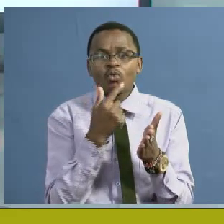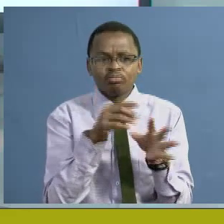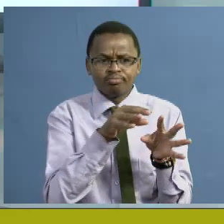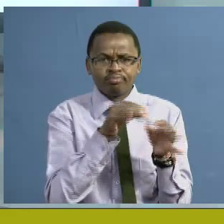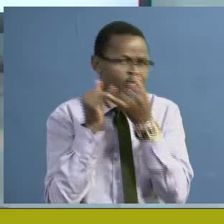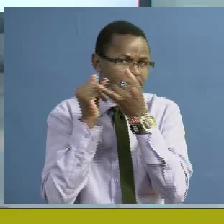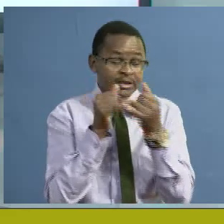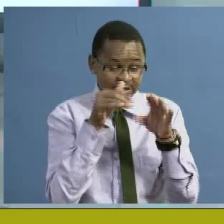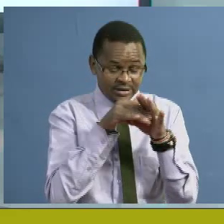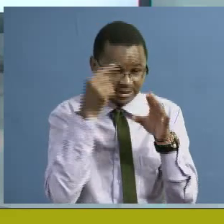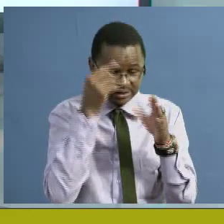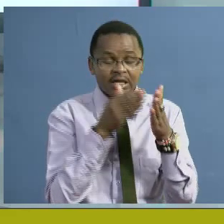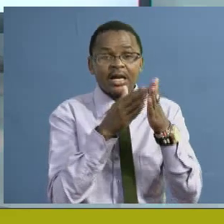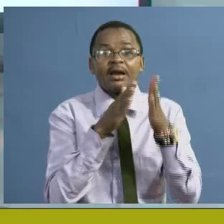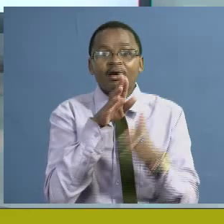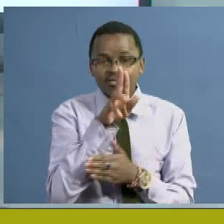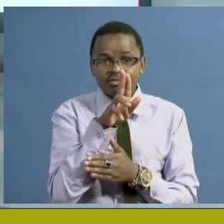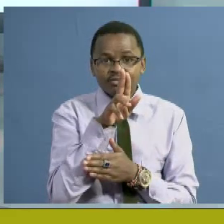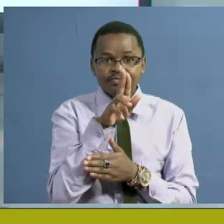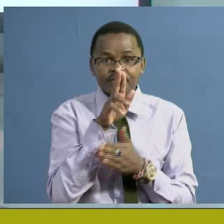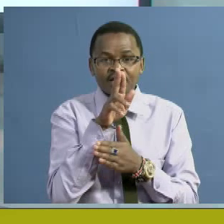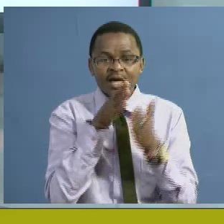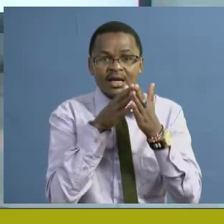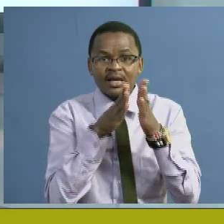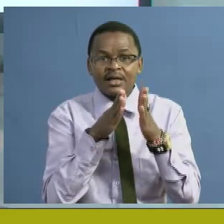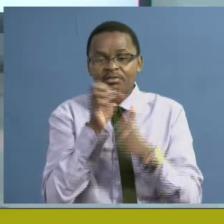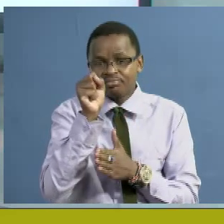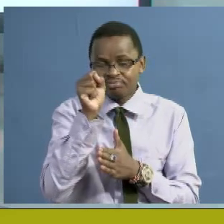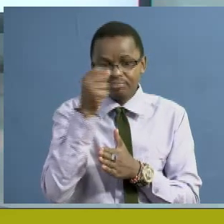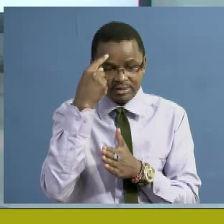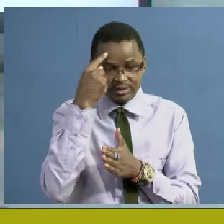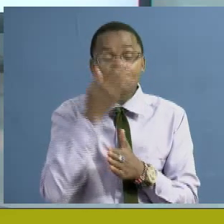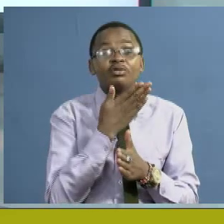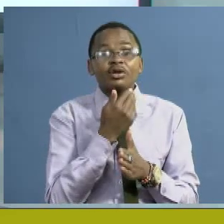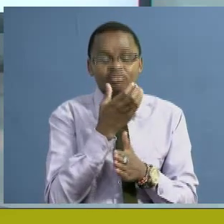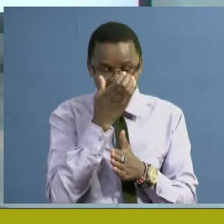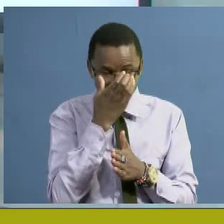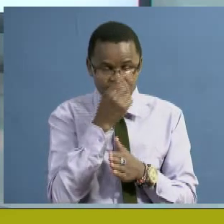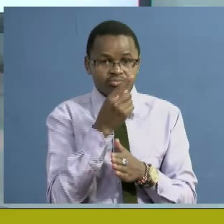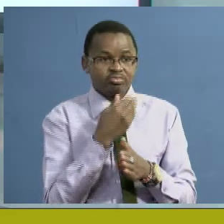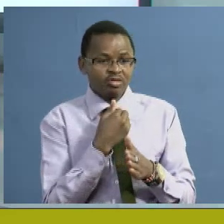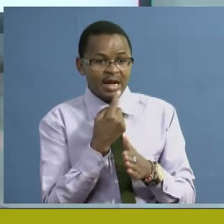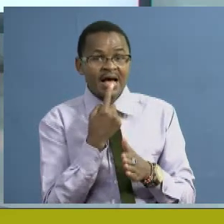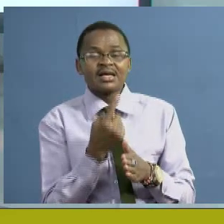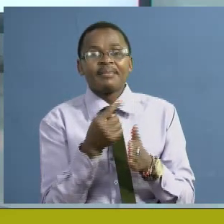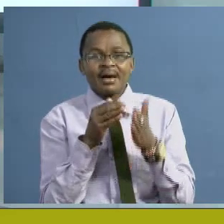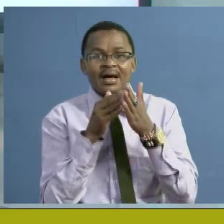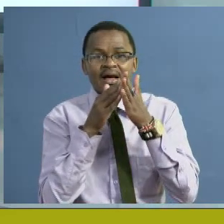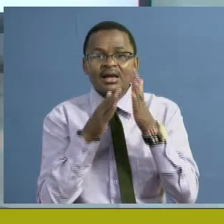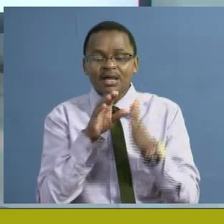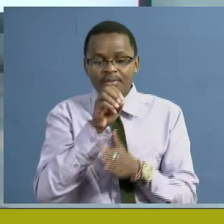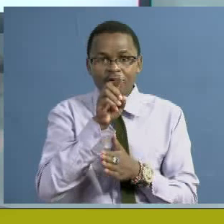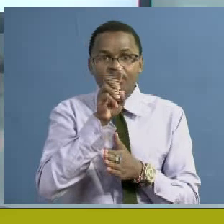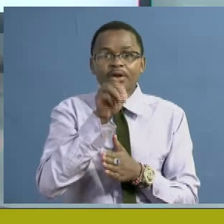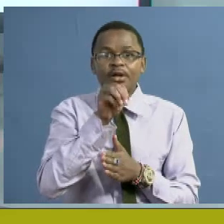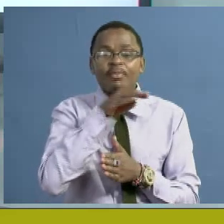atakayemrithi rais Kenyatta haliko wazi. Viongozi wa kisiasa wanaoegemea upande wa naibu wa rais William Ruto wamekuwa kidai kuwa kiongozi wa